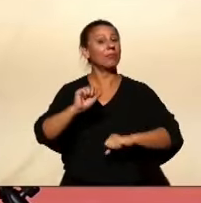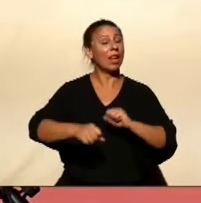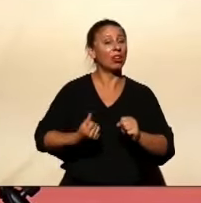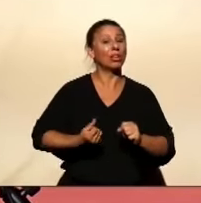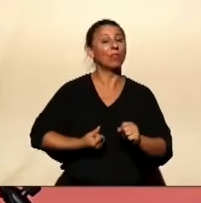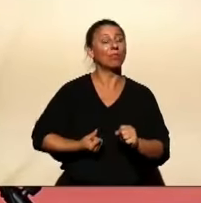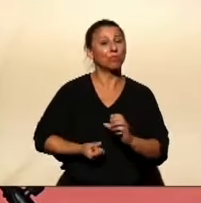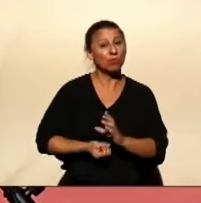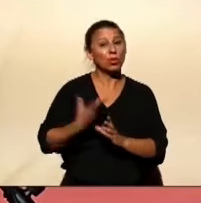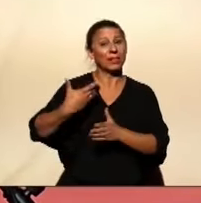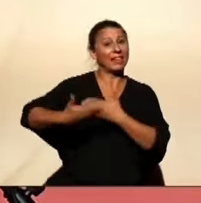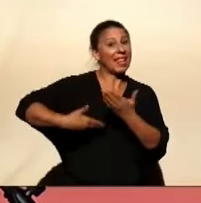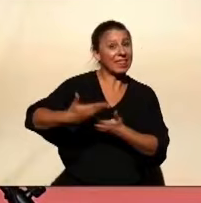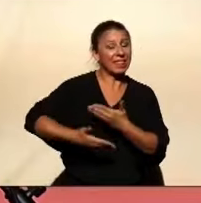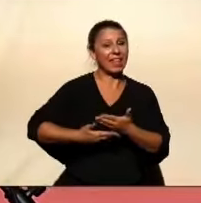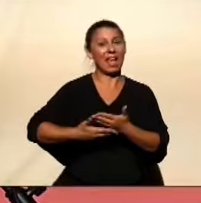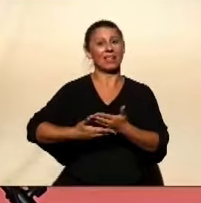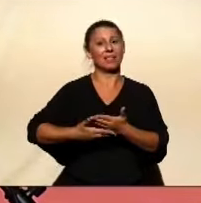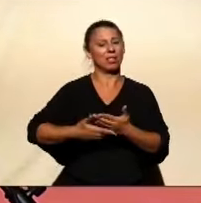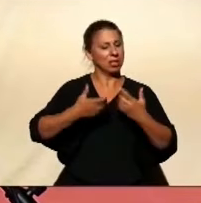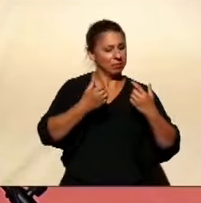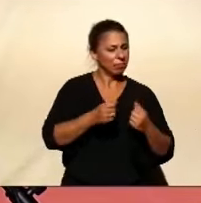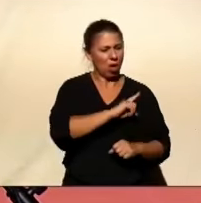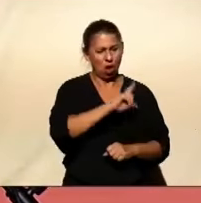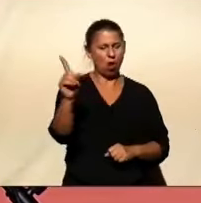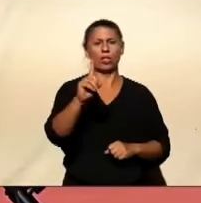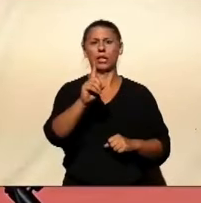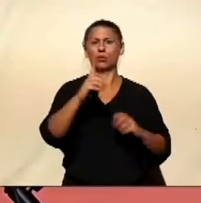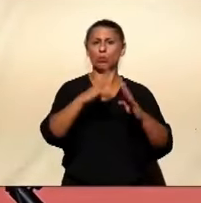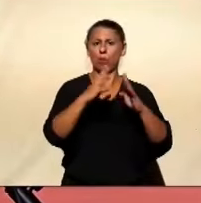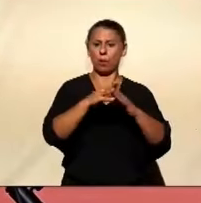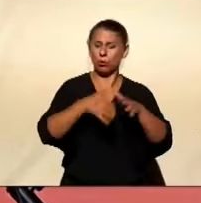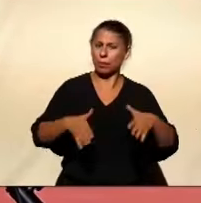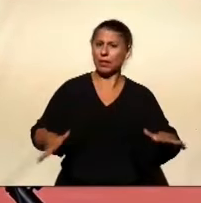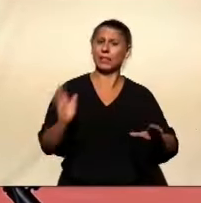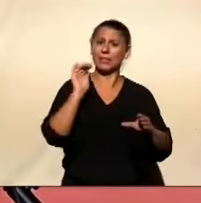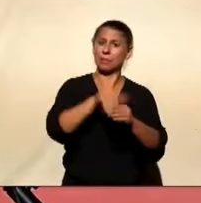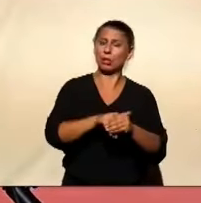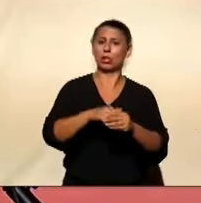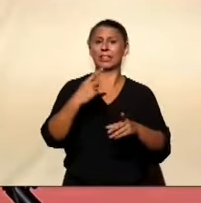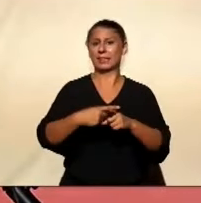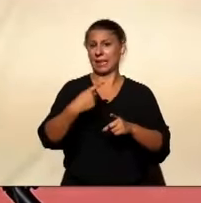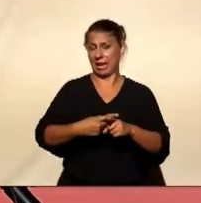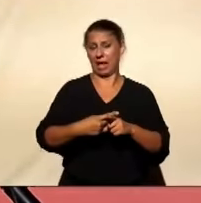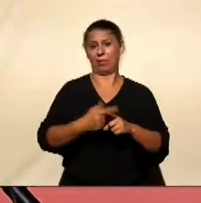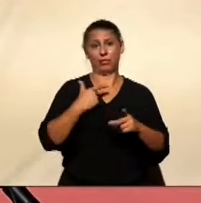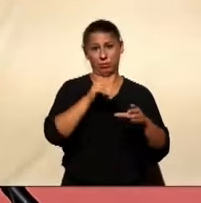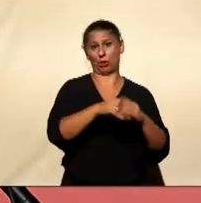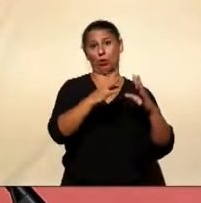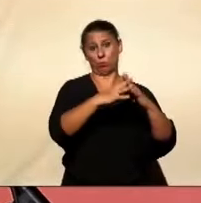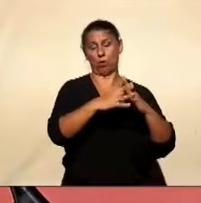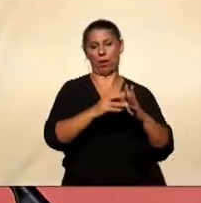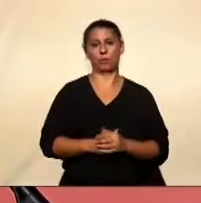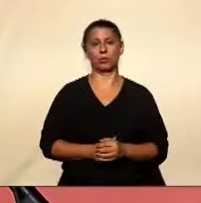νέας γενιάς ενάντια στους πολέμους των υπεριαλιστών και τη συμμετοχή της χώρας μας αυτούς, και